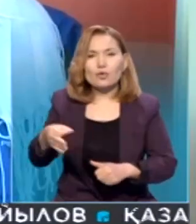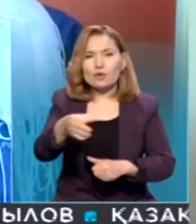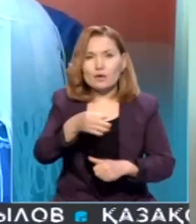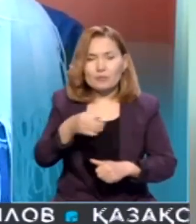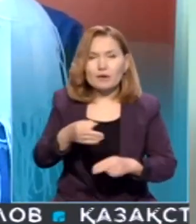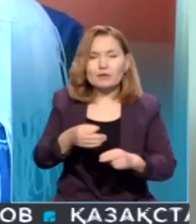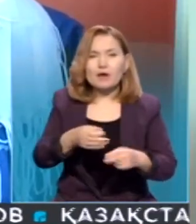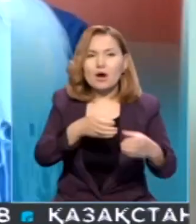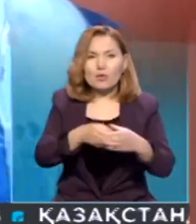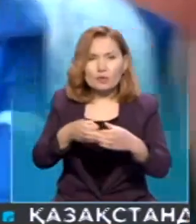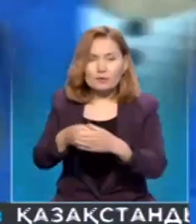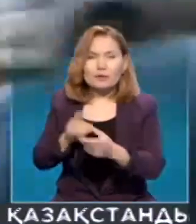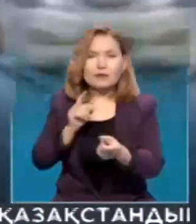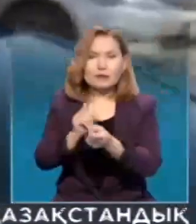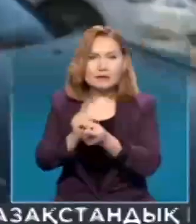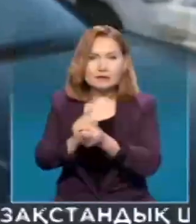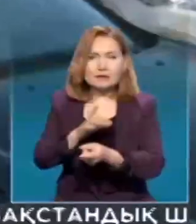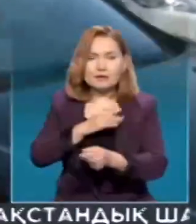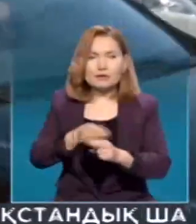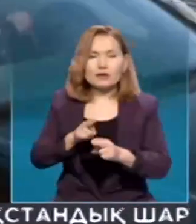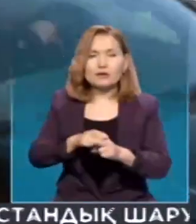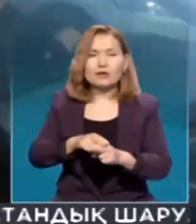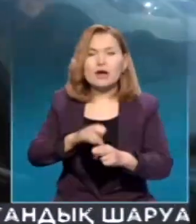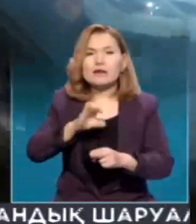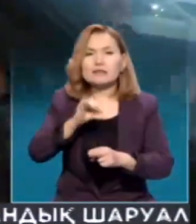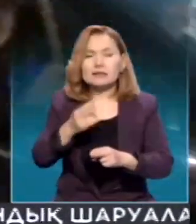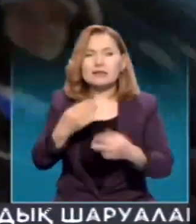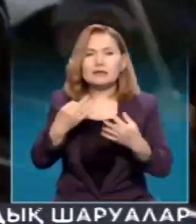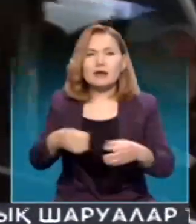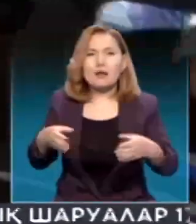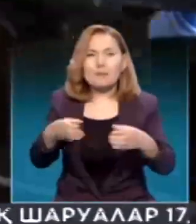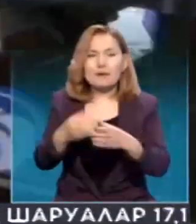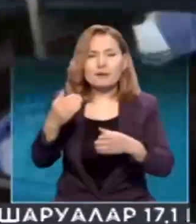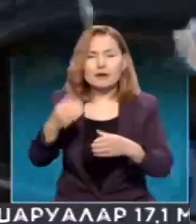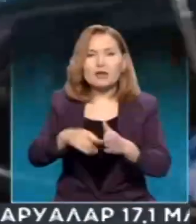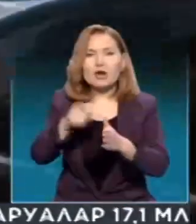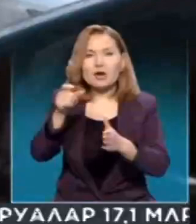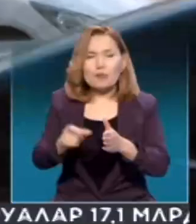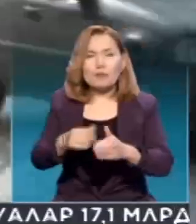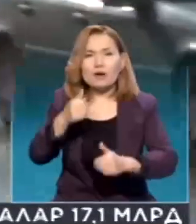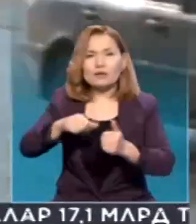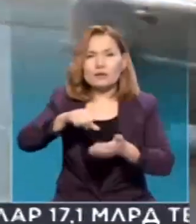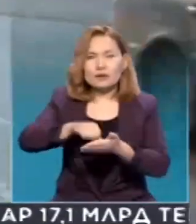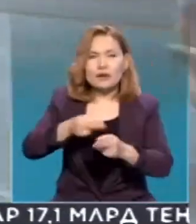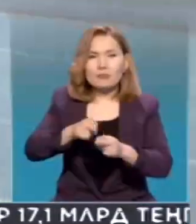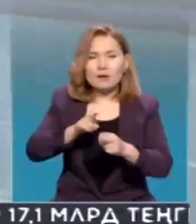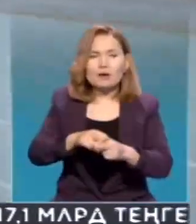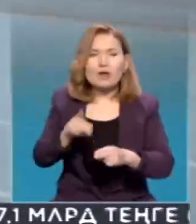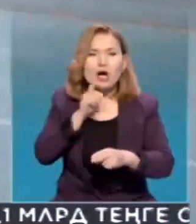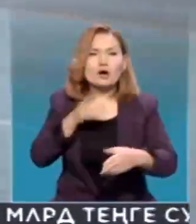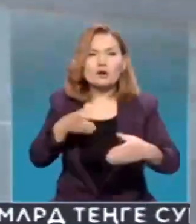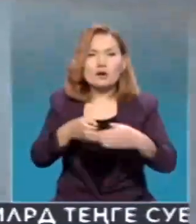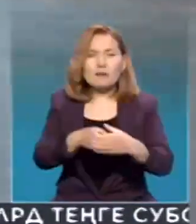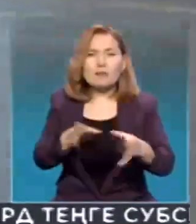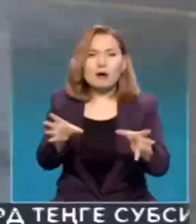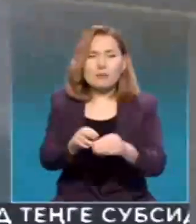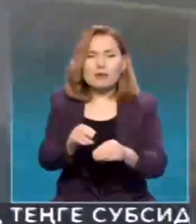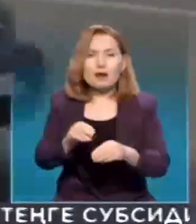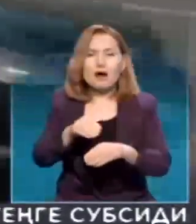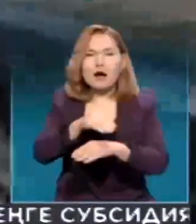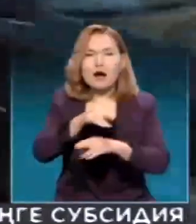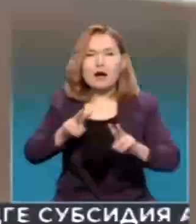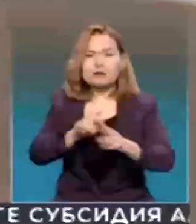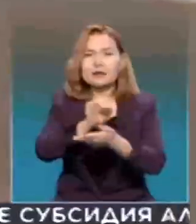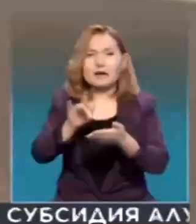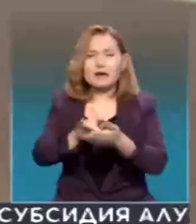бірнеше ұжымдармен кездесіп жатырмыз. Жалпыұлттық социал-демократиялық партиясынан депутаттыққа үміткерлер волонтерлармен бірігіп, Елорданың бірқатар көшесін